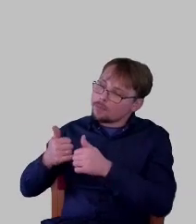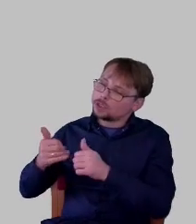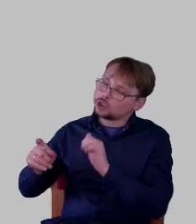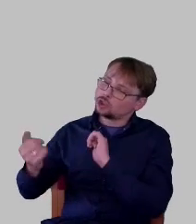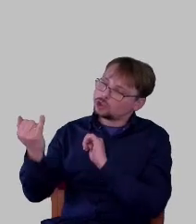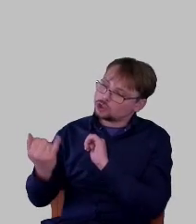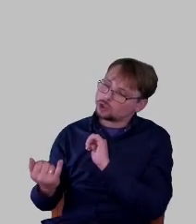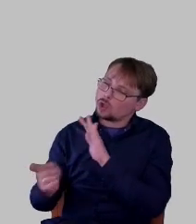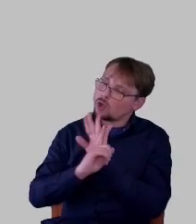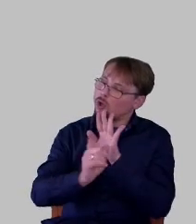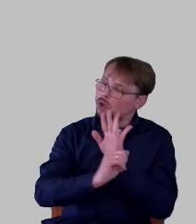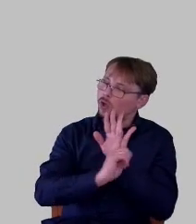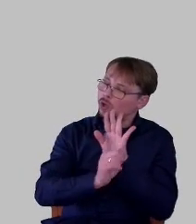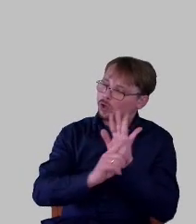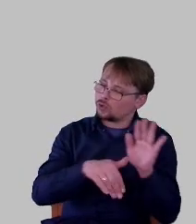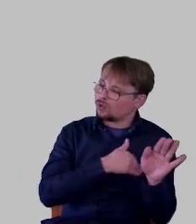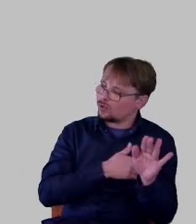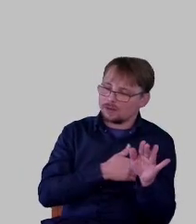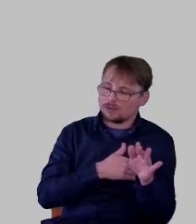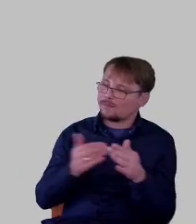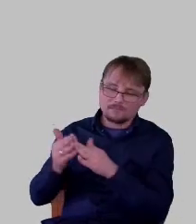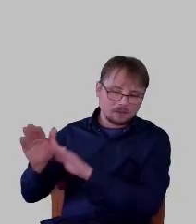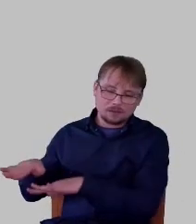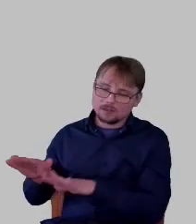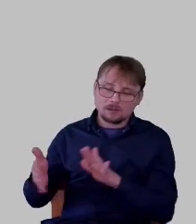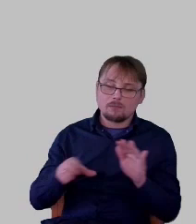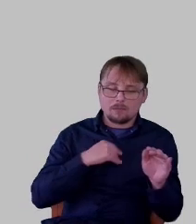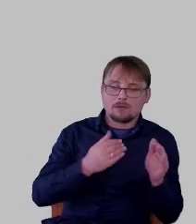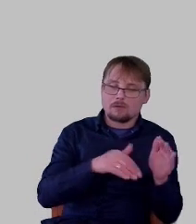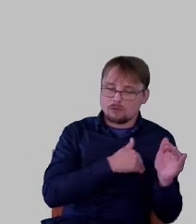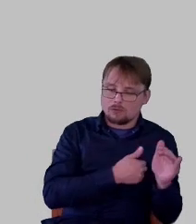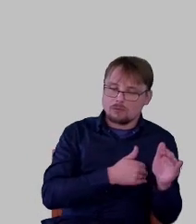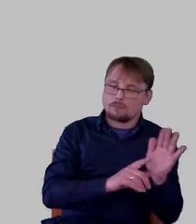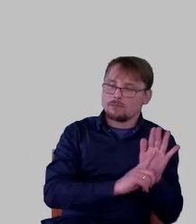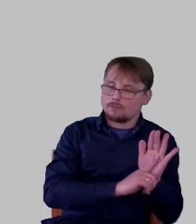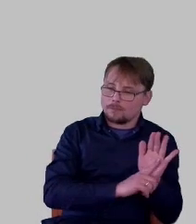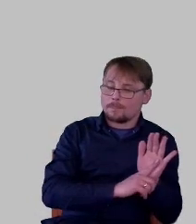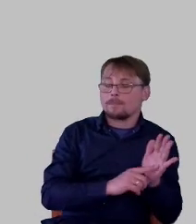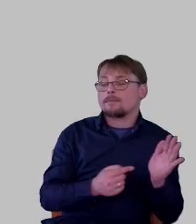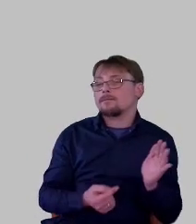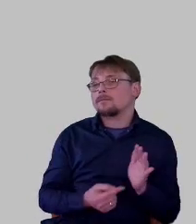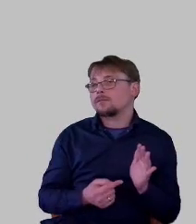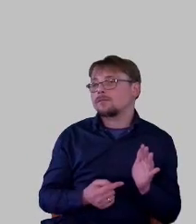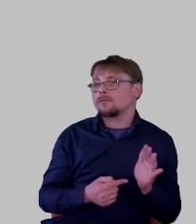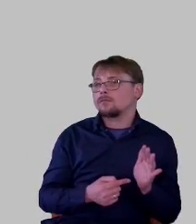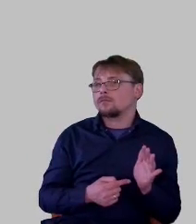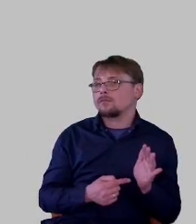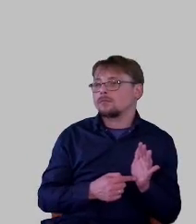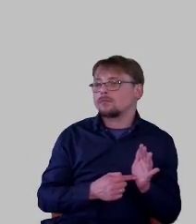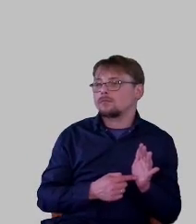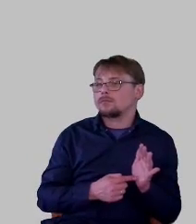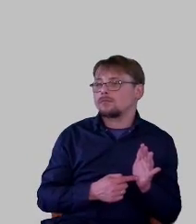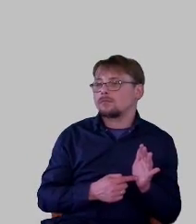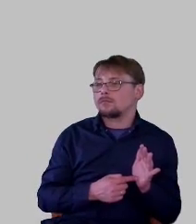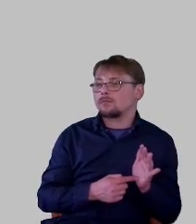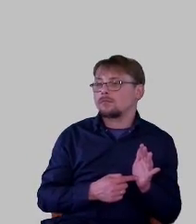jeżeli napotyka na trudności w funkcjonowaniu, wynikające nie jak dotychczas, tylko i wyłącznie ze stanu zdrowia, ponieważ mamy do czynienia z